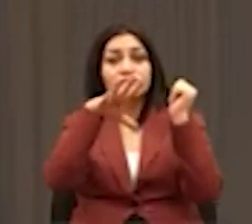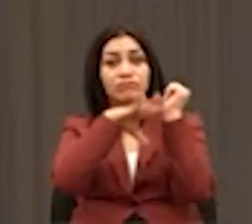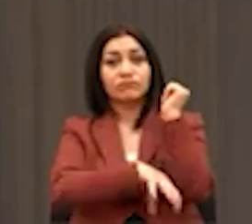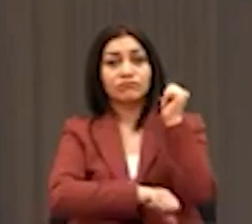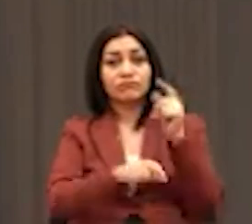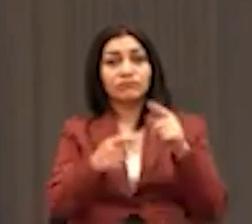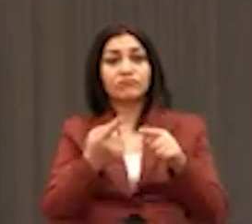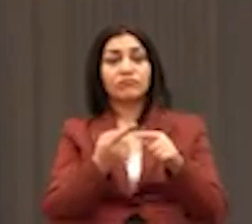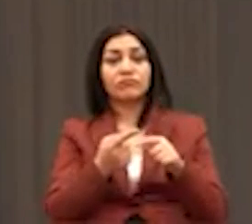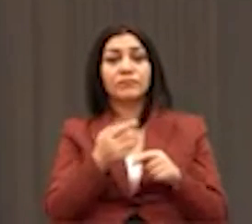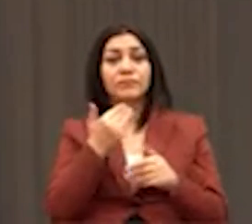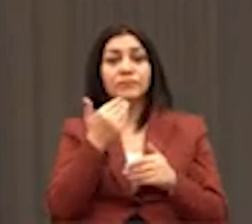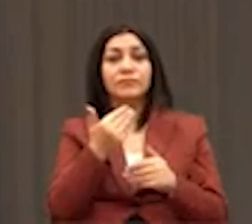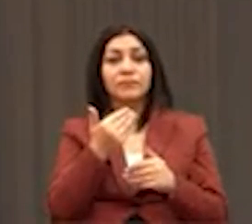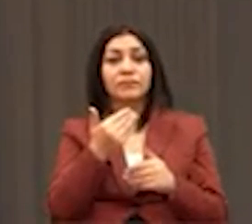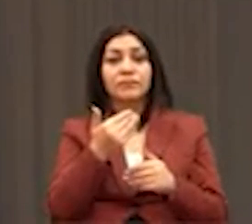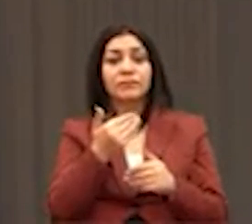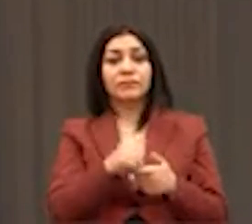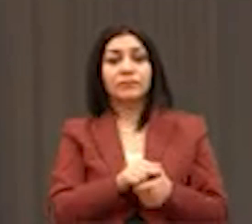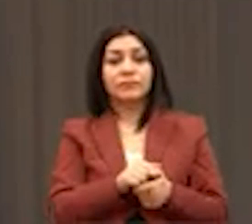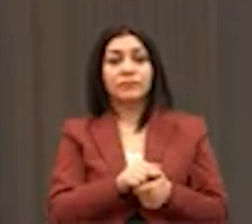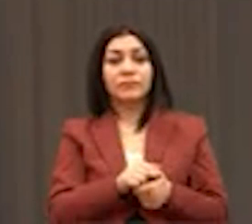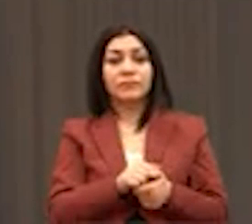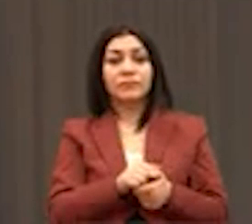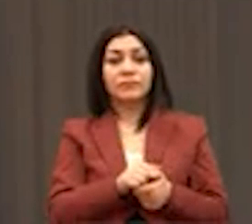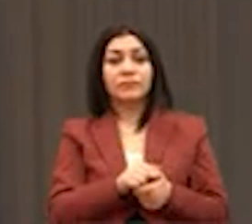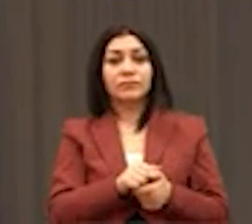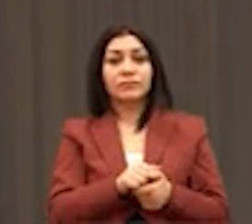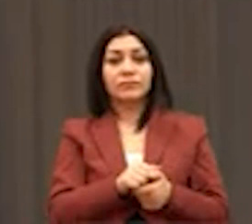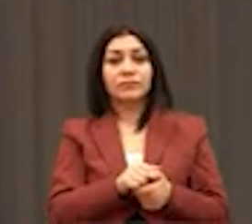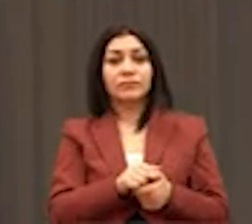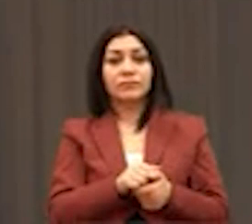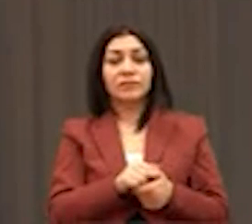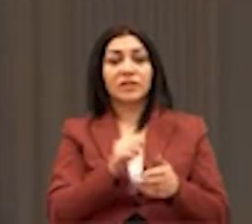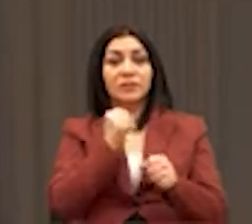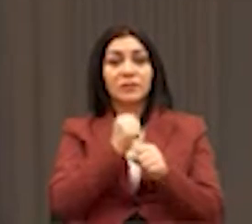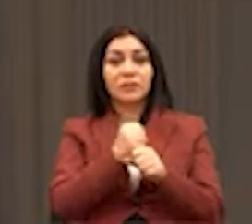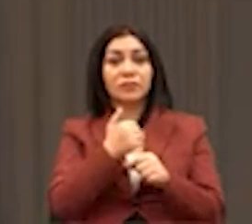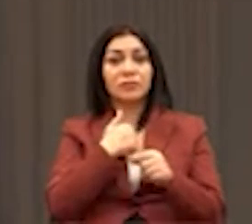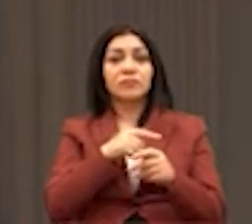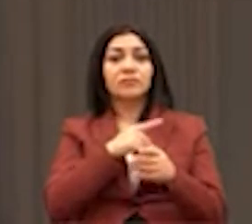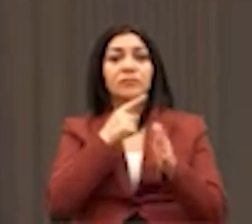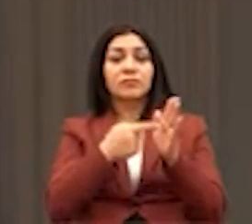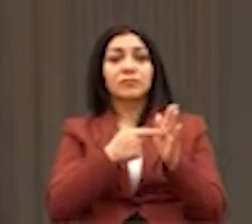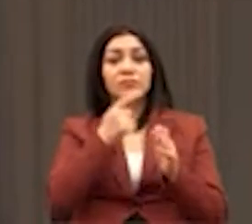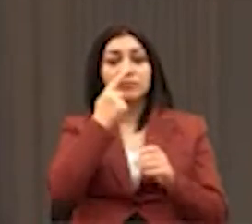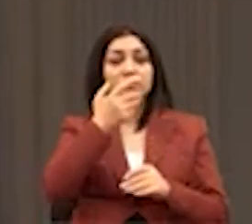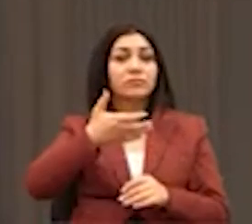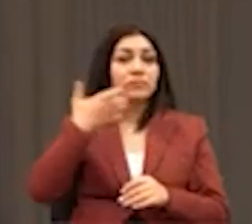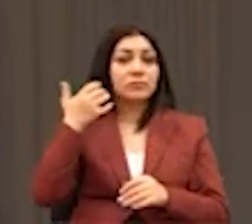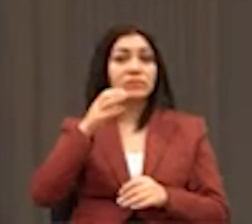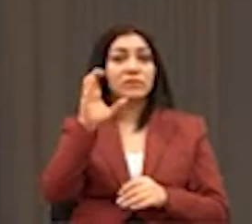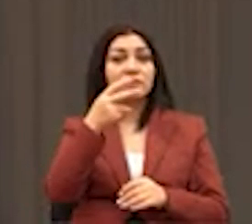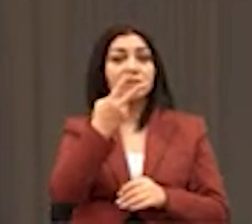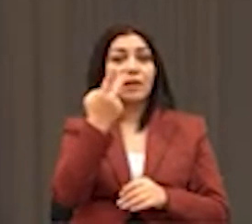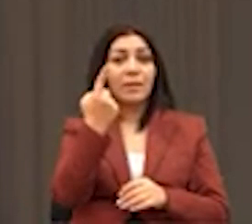բան։ Իրանց տղայությունը նաև ուզում եմ ներկայացնել, որ վերջի դեպքերը տեղի ունեցան սեպտեմբերի